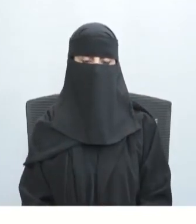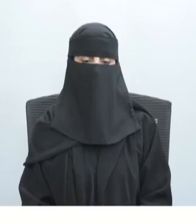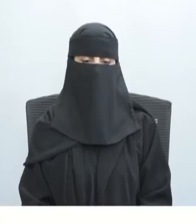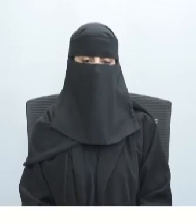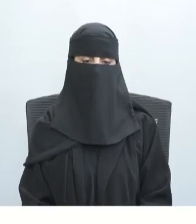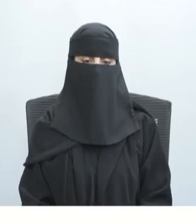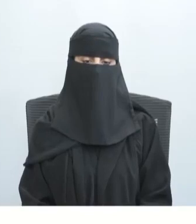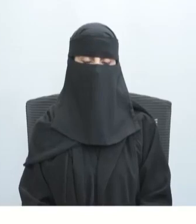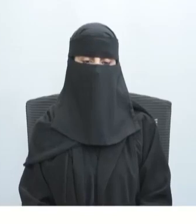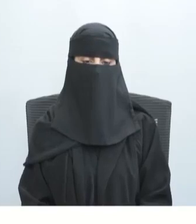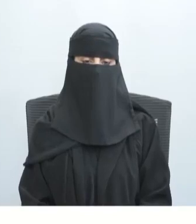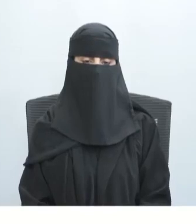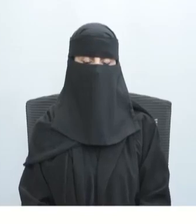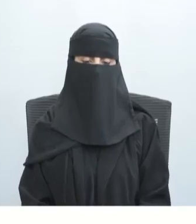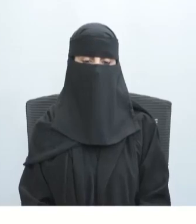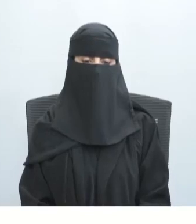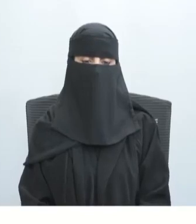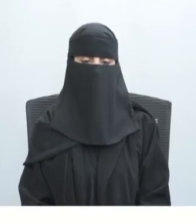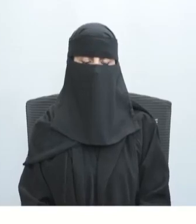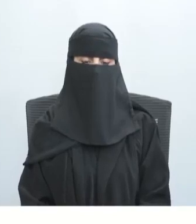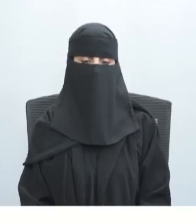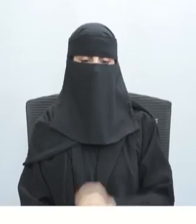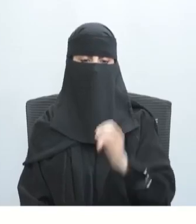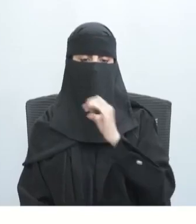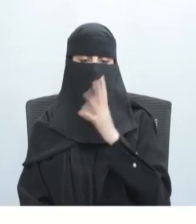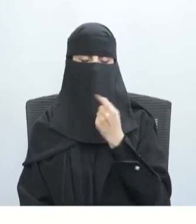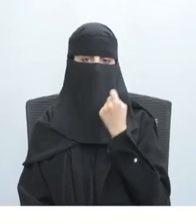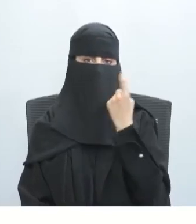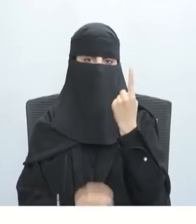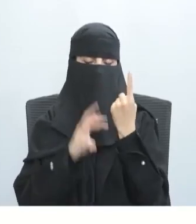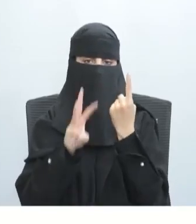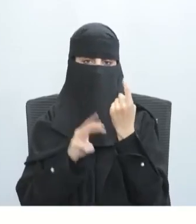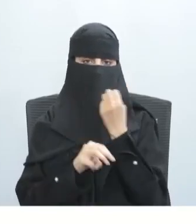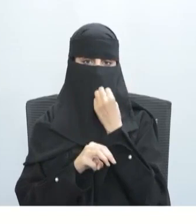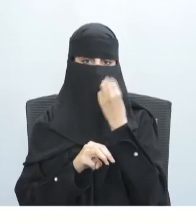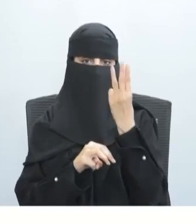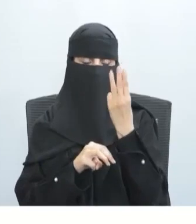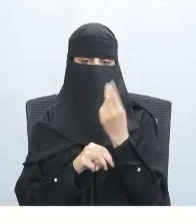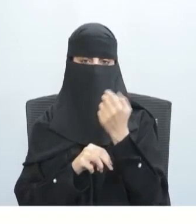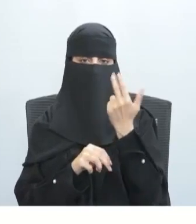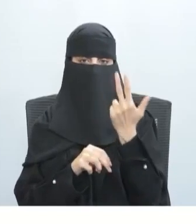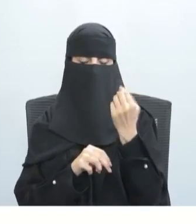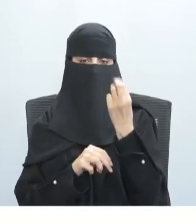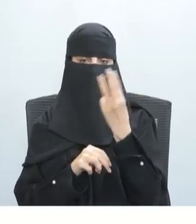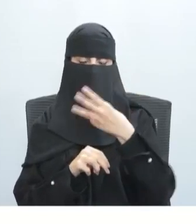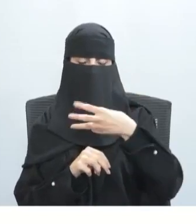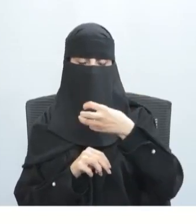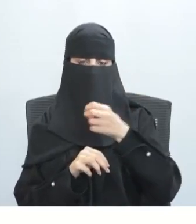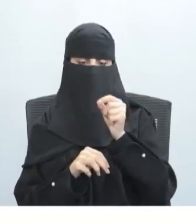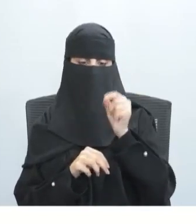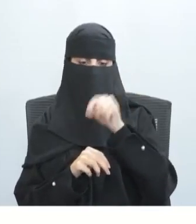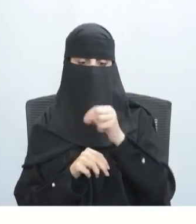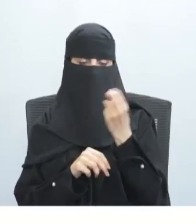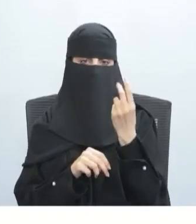ضربناها وقمنا بايجاده من خلال الحاسبات سيصبح الناتج 1338 ف3